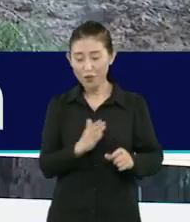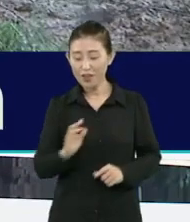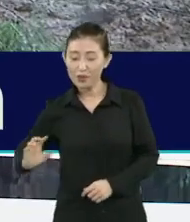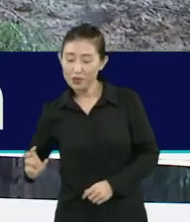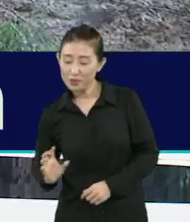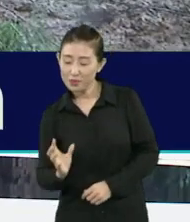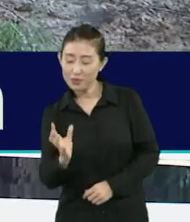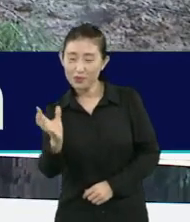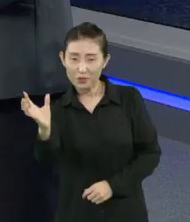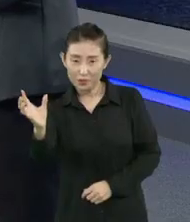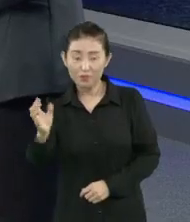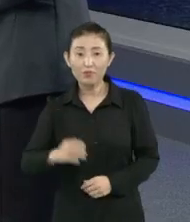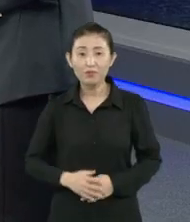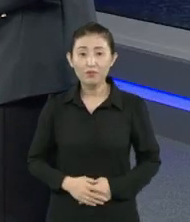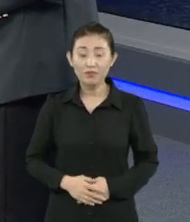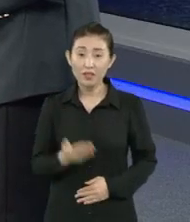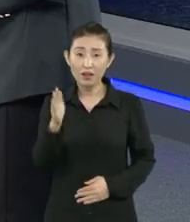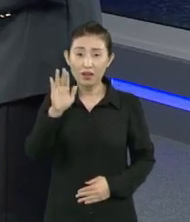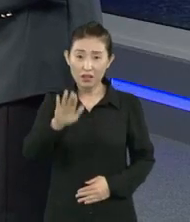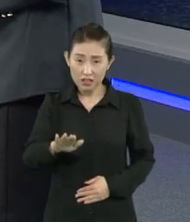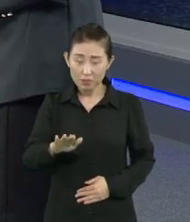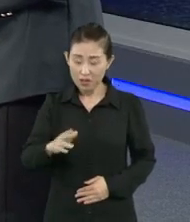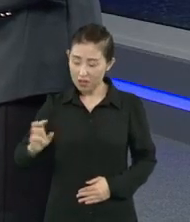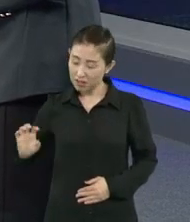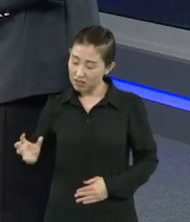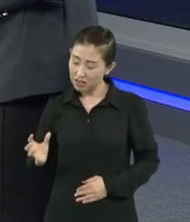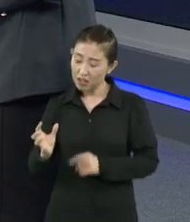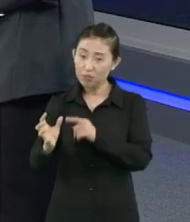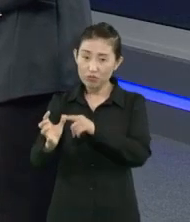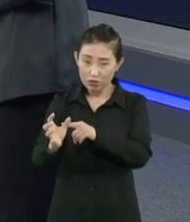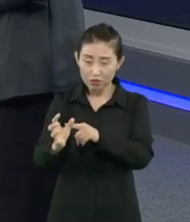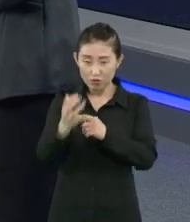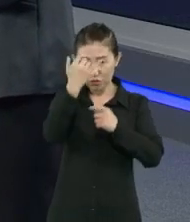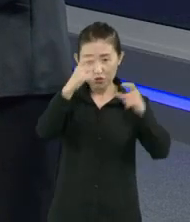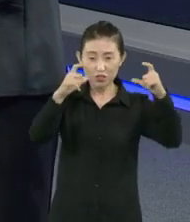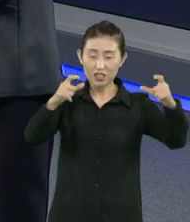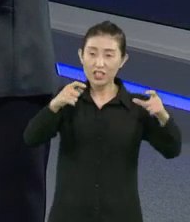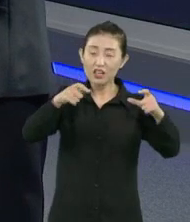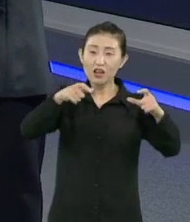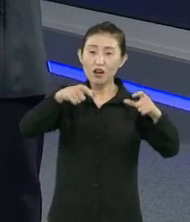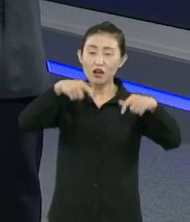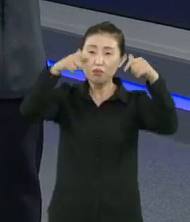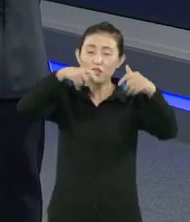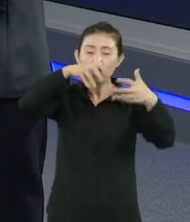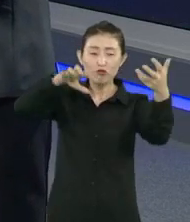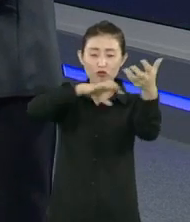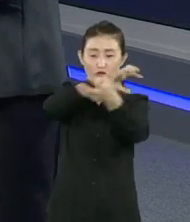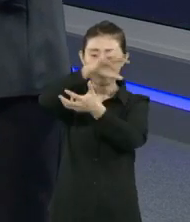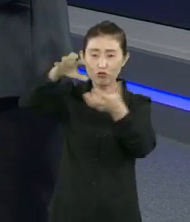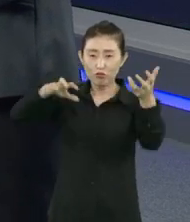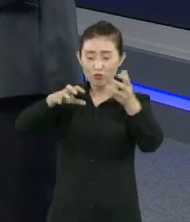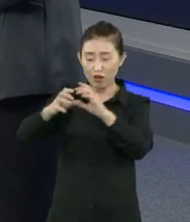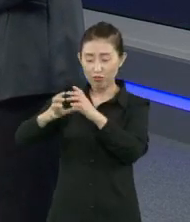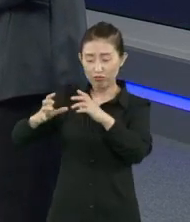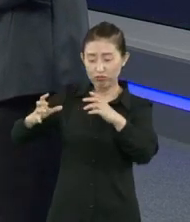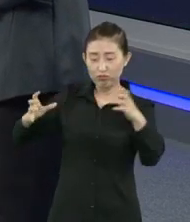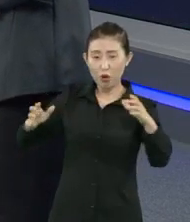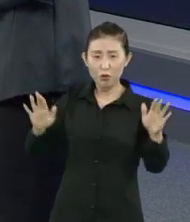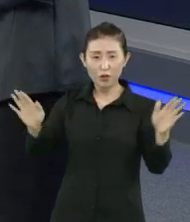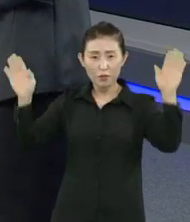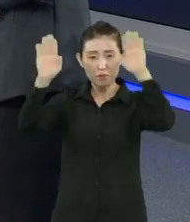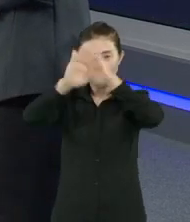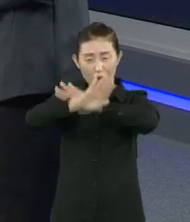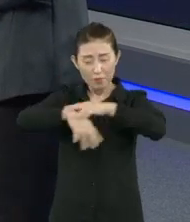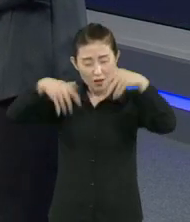받지 않을 것으로 보입니다 하지만 북상하는 태풍 이 충청권 상공에 비구름 때와 합쳐지면서 오늘 반 많은 길을